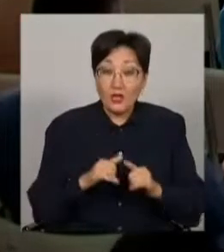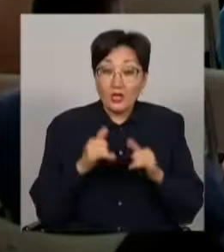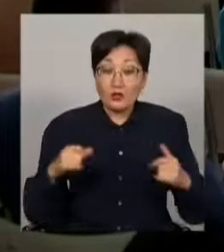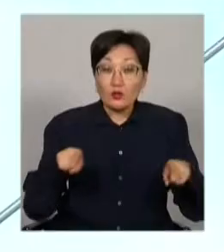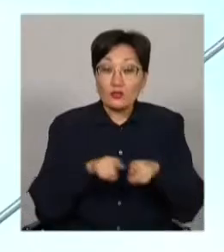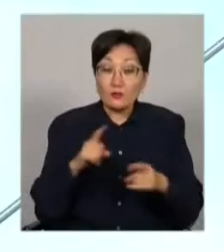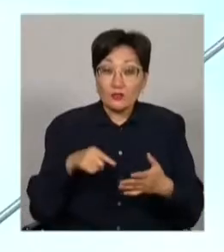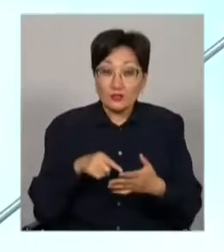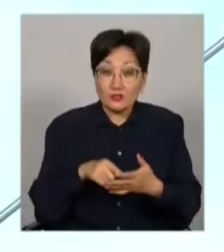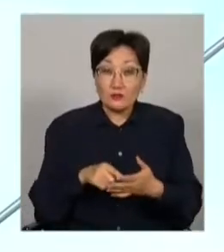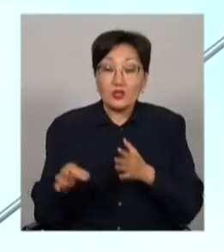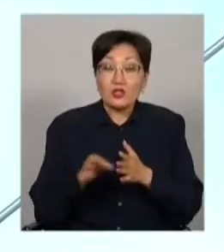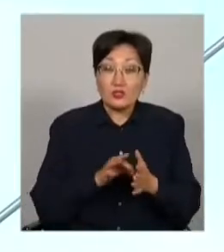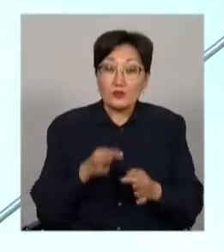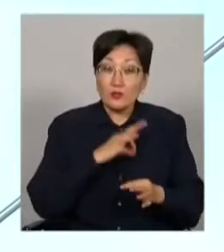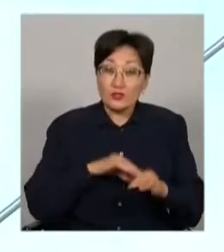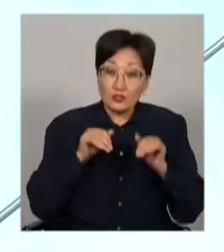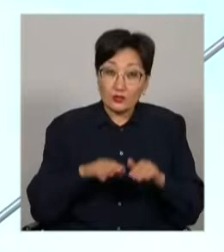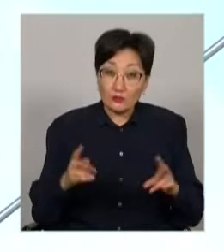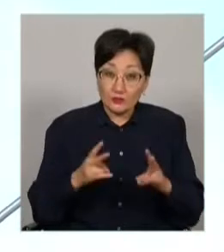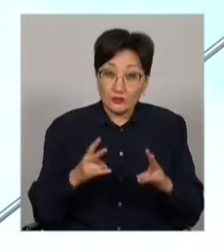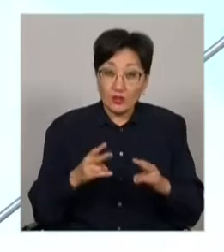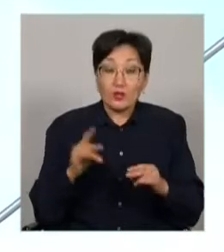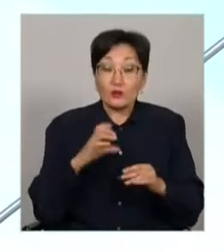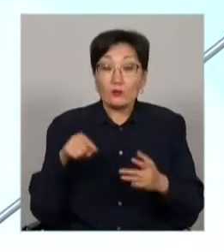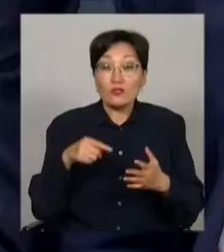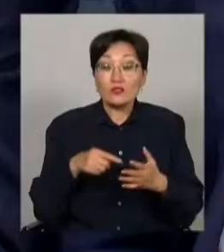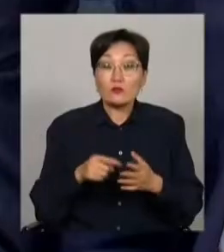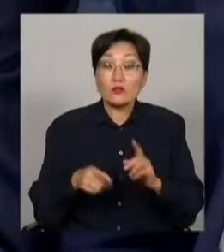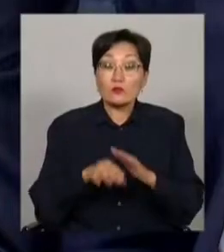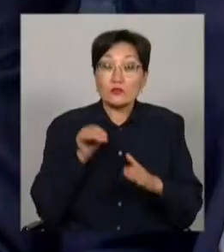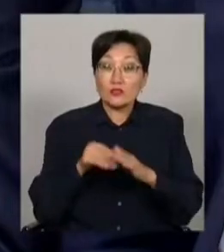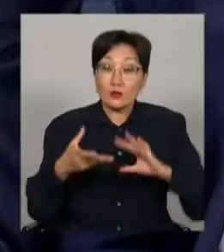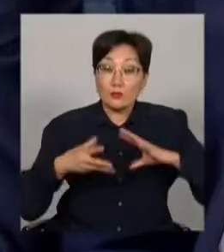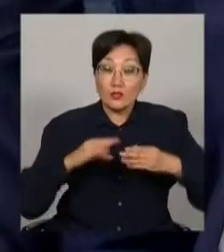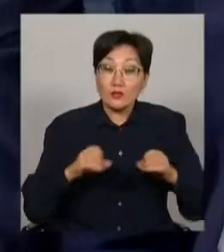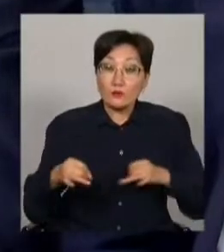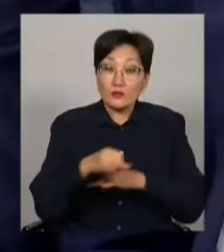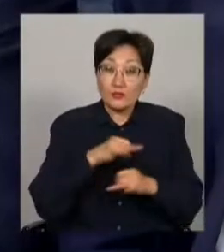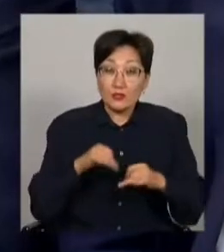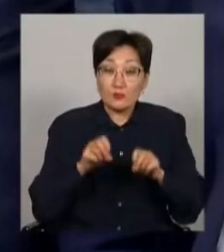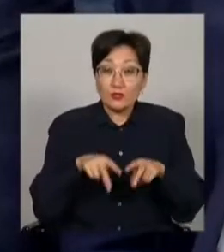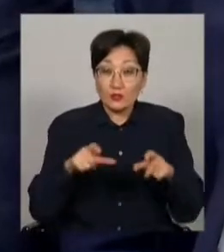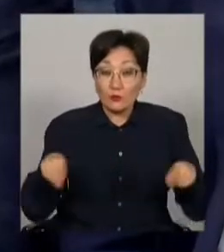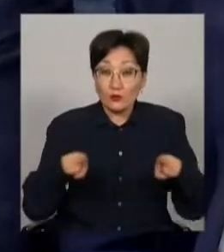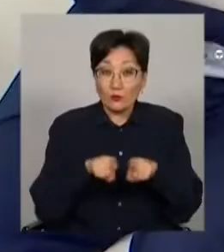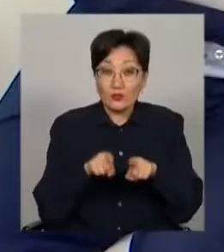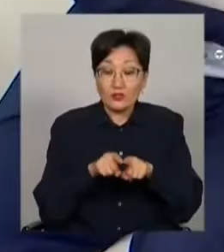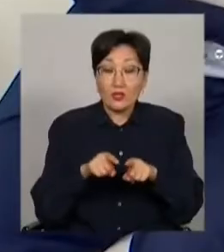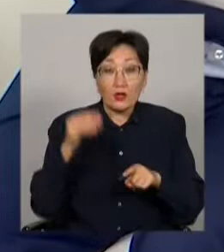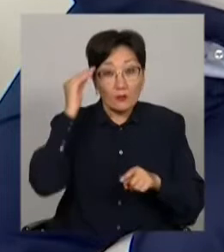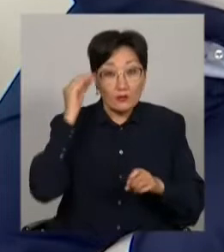сынды мәселелер жедел әрі тиімді шешілуі керек. Нұр-Сұлтан қаласында референдумның қорытындысын талқылаған сарапшылар осындай пікір